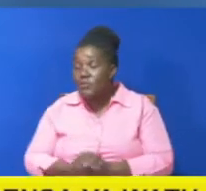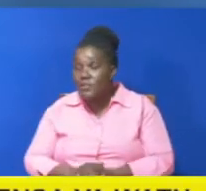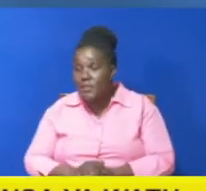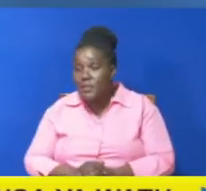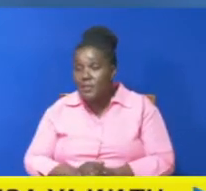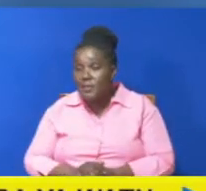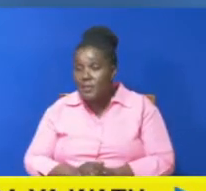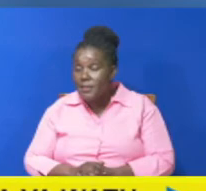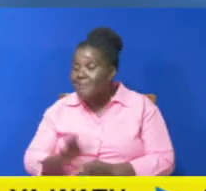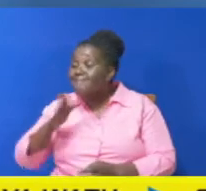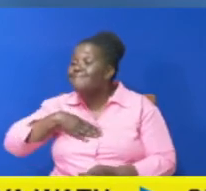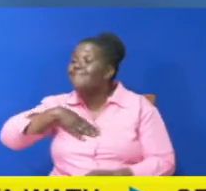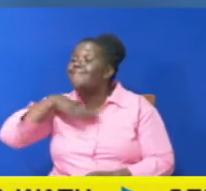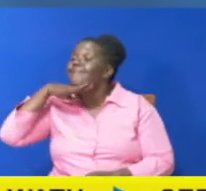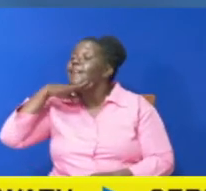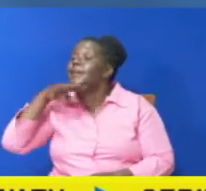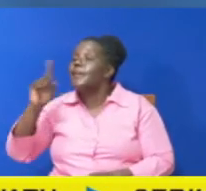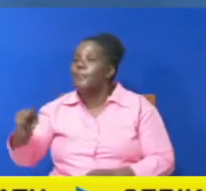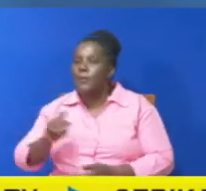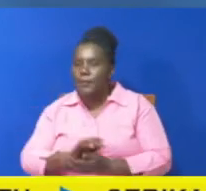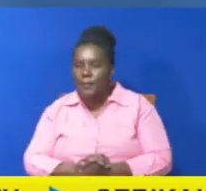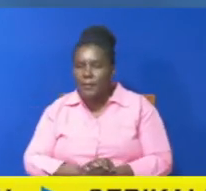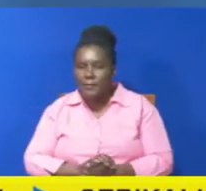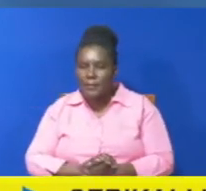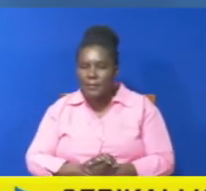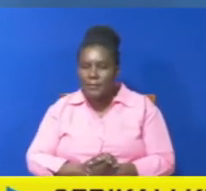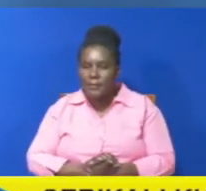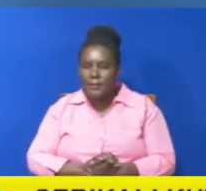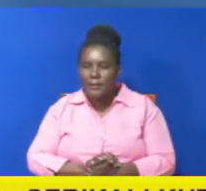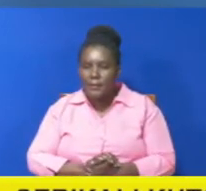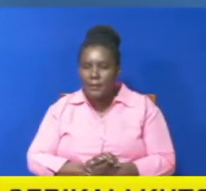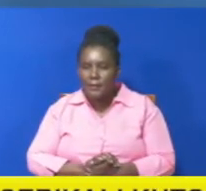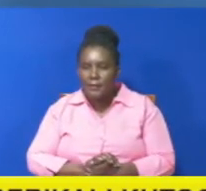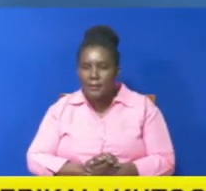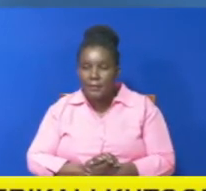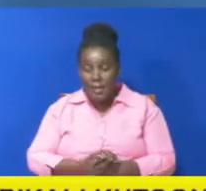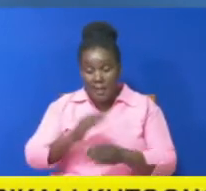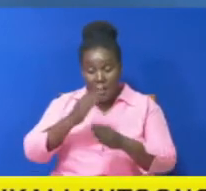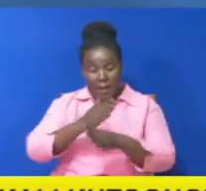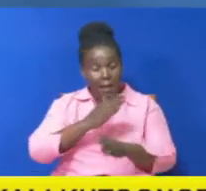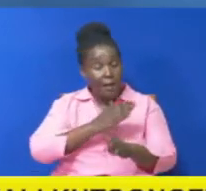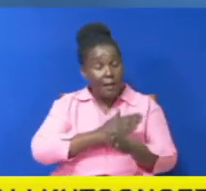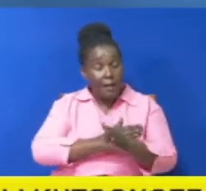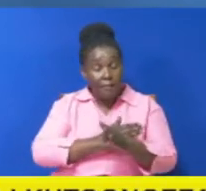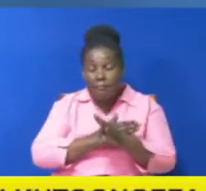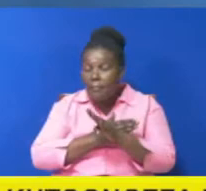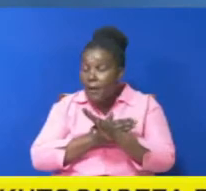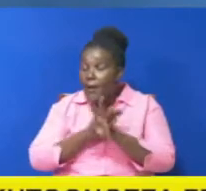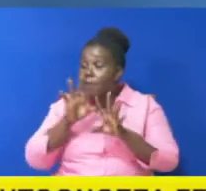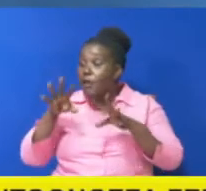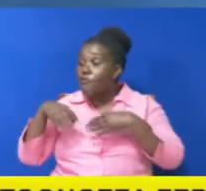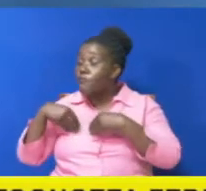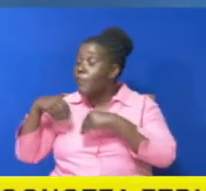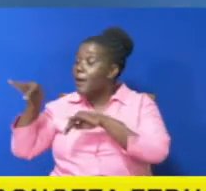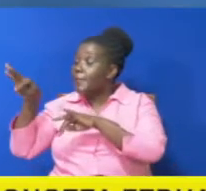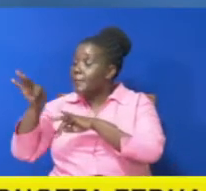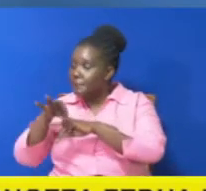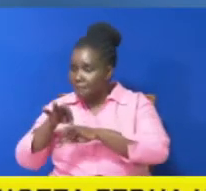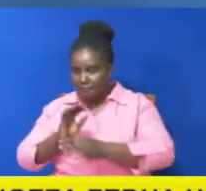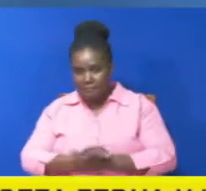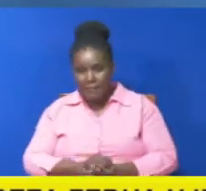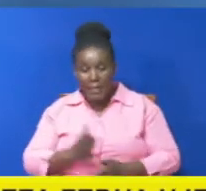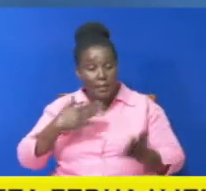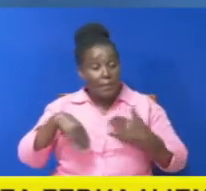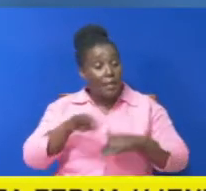Ndoa ipo kwenye kukinai. Ukiingia ndani ya ndoa nimeikinai. Kabla hujaingia katika ndoa, yani mimi nataka kumwambia kimsichana,